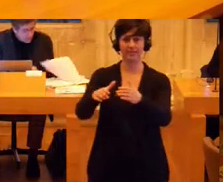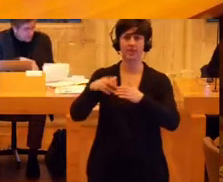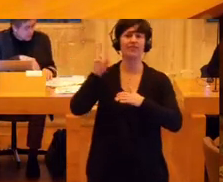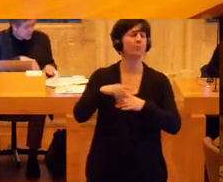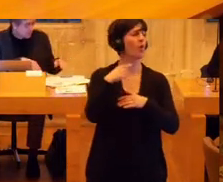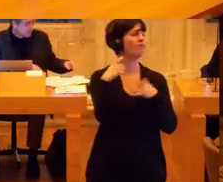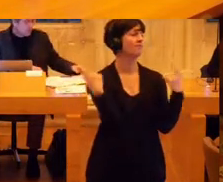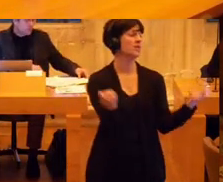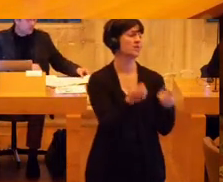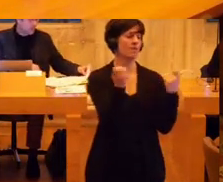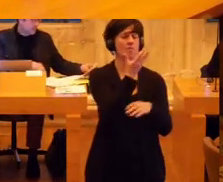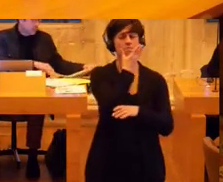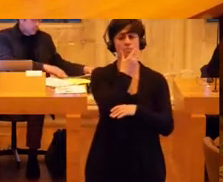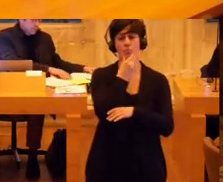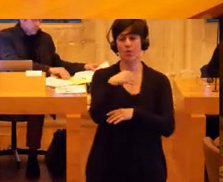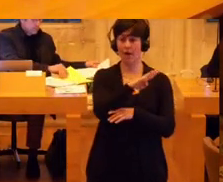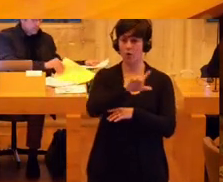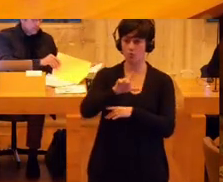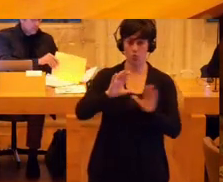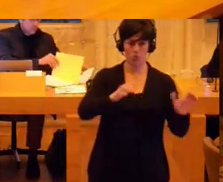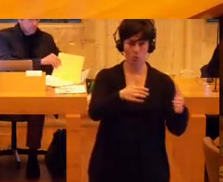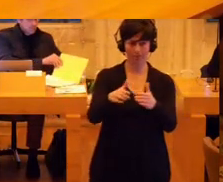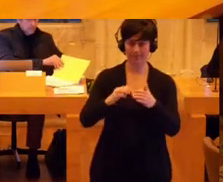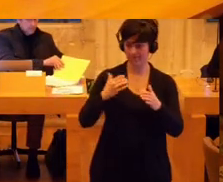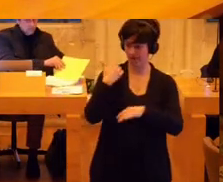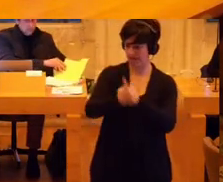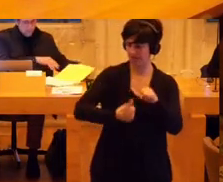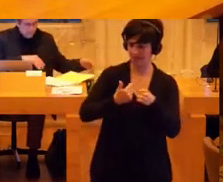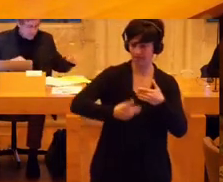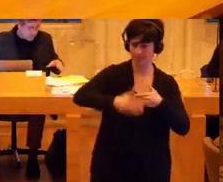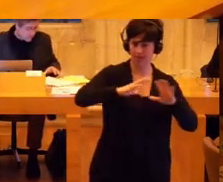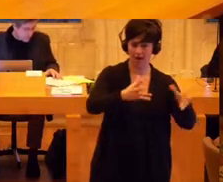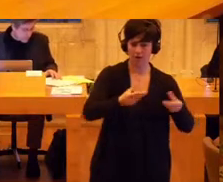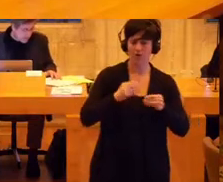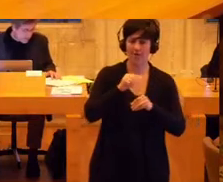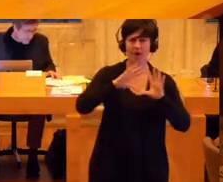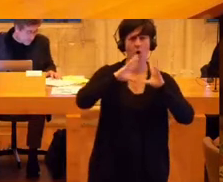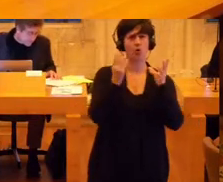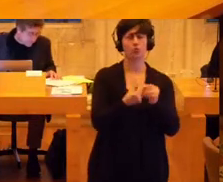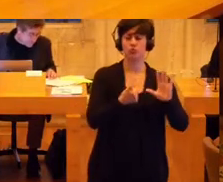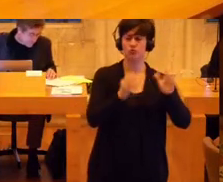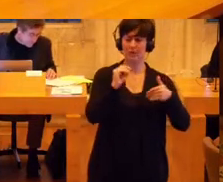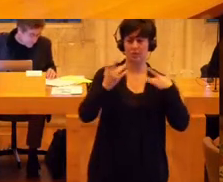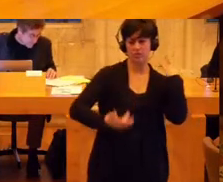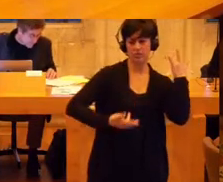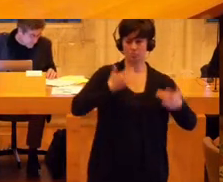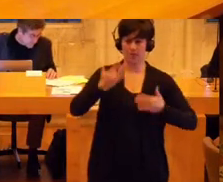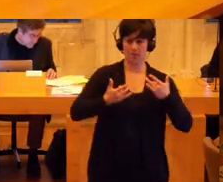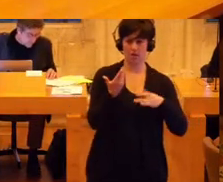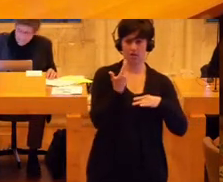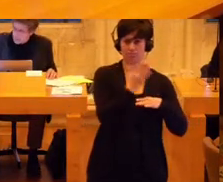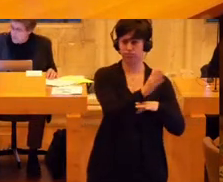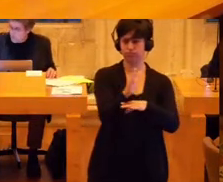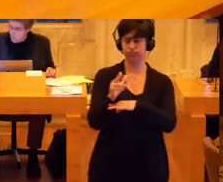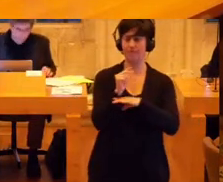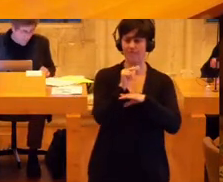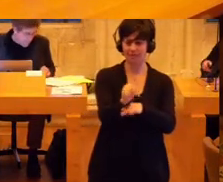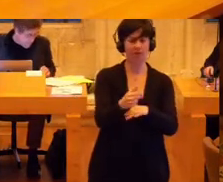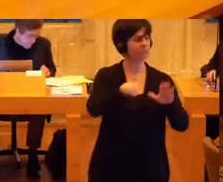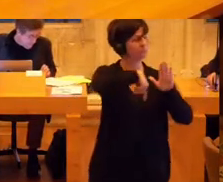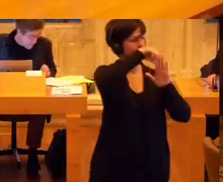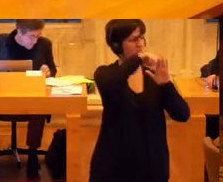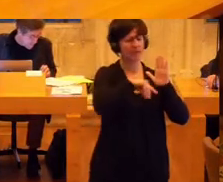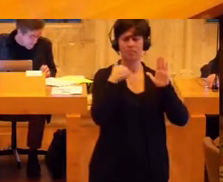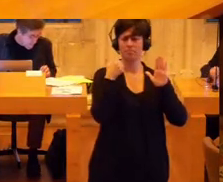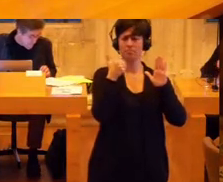connaît maintenant. 42 compagnies accueillies cette année avec environ 60 représentations et un principe qui demeure